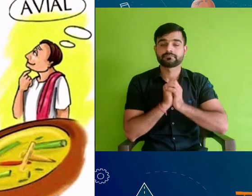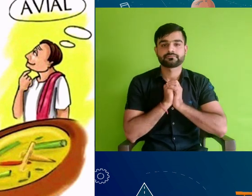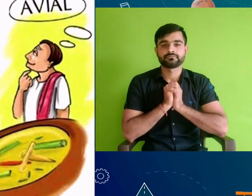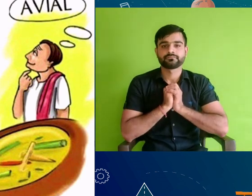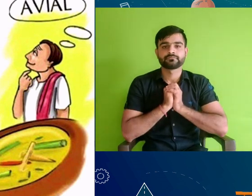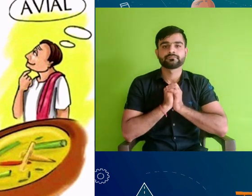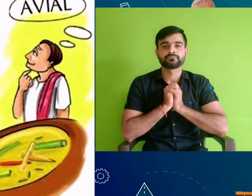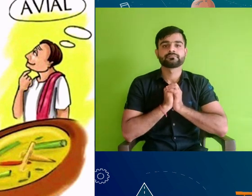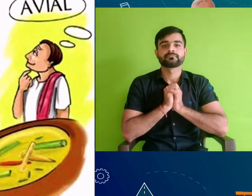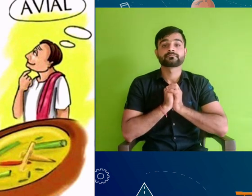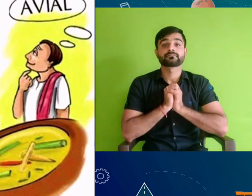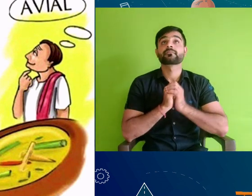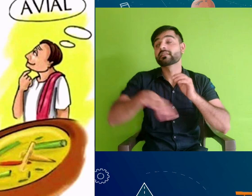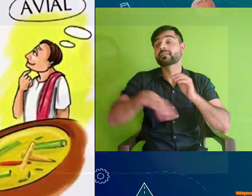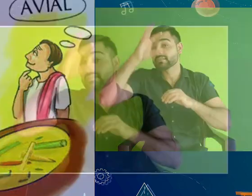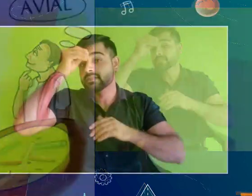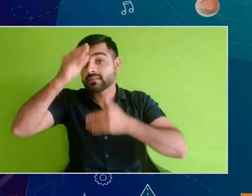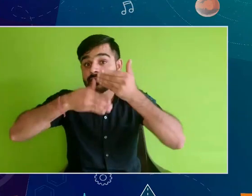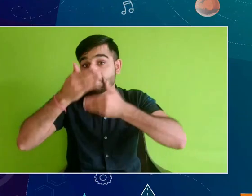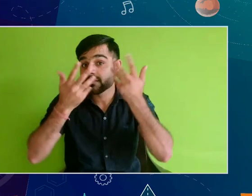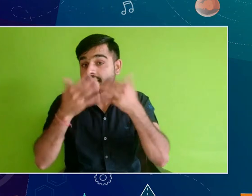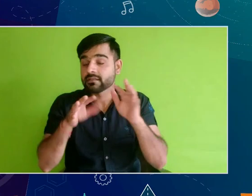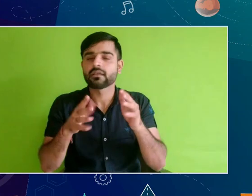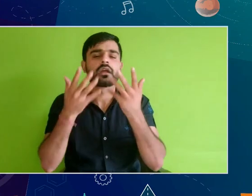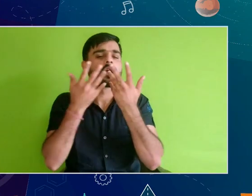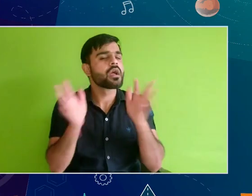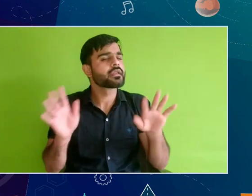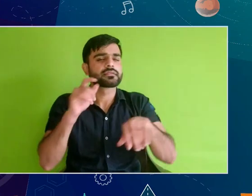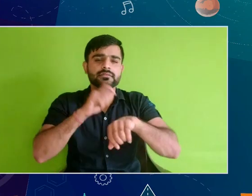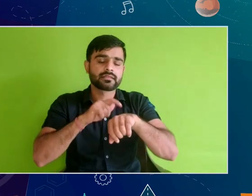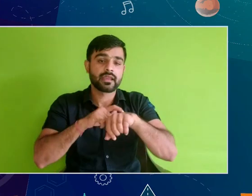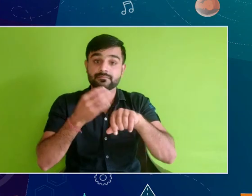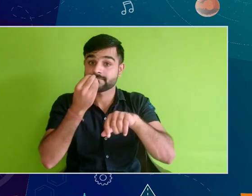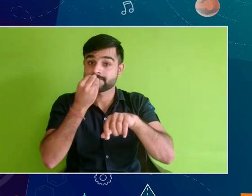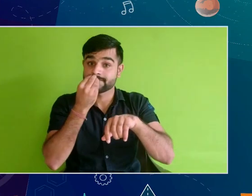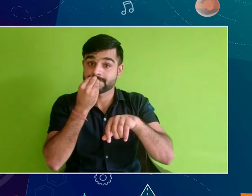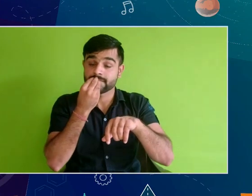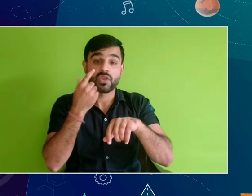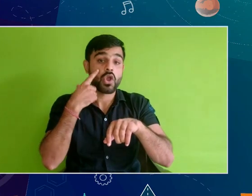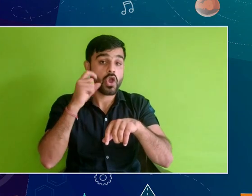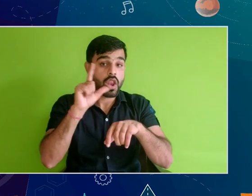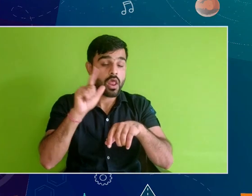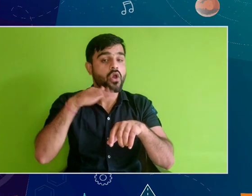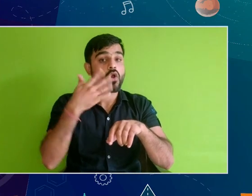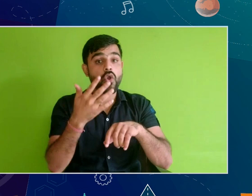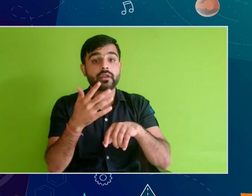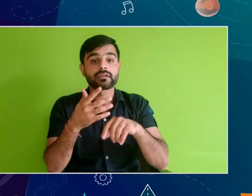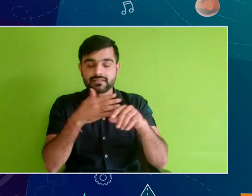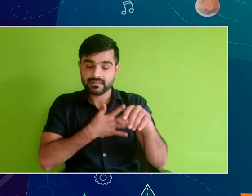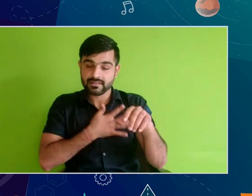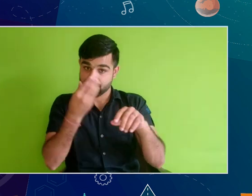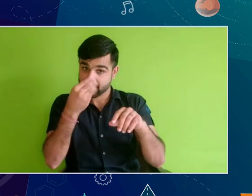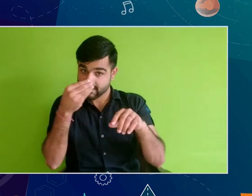मेरे लर्नर्स को, दैट जब भी हम किसी डिश के अंदर कोकोनट ऑयल और उसको करी लीव्स यानी कड़ी पत्ता से हम